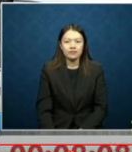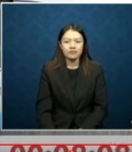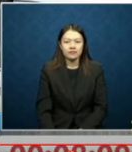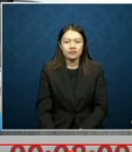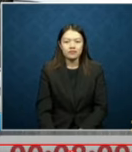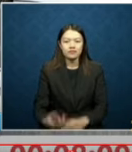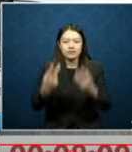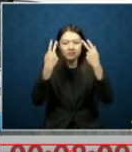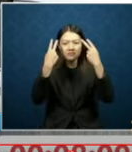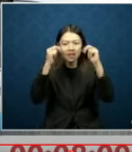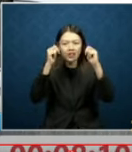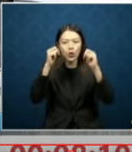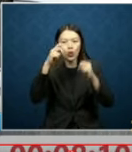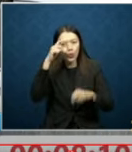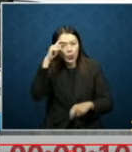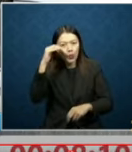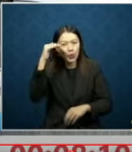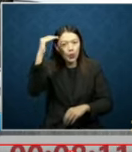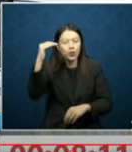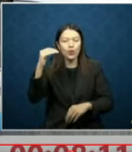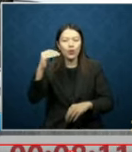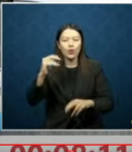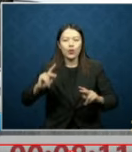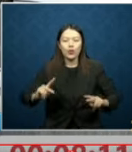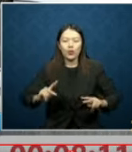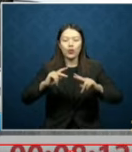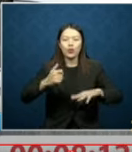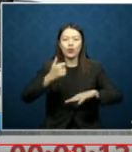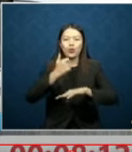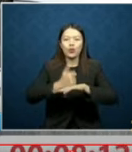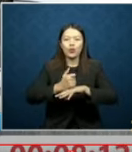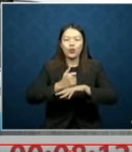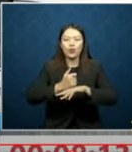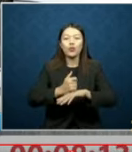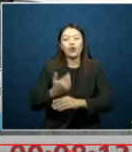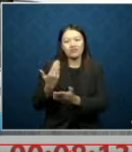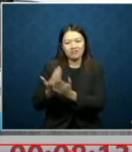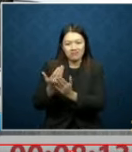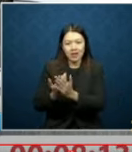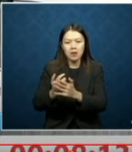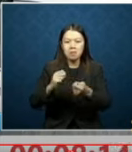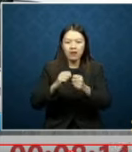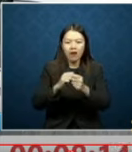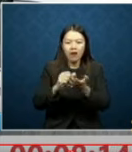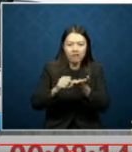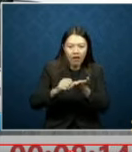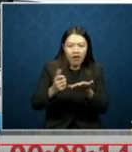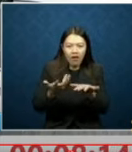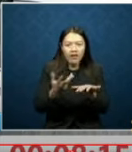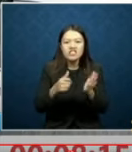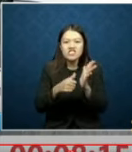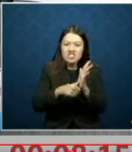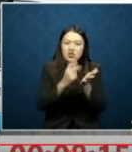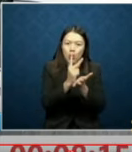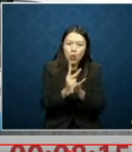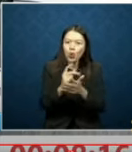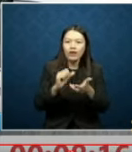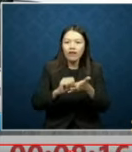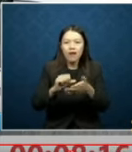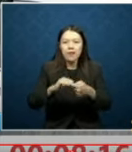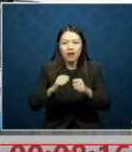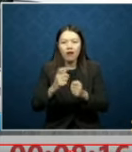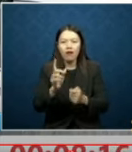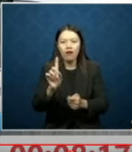นายกรัฐมนตรีและรัฐมนตรีว่าการกระทรวงการคลังจะแก้ไขปัญหาหนี้ครัวเรือนให้กับประชาชนอย่างไร